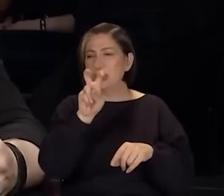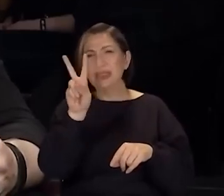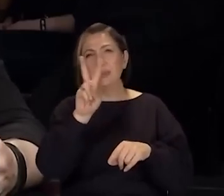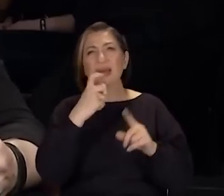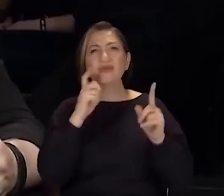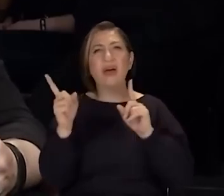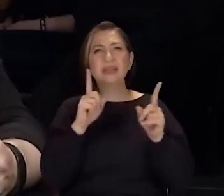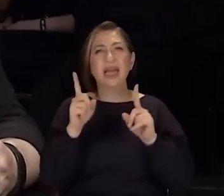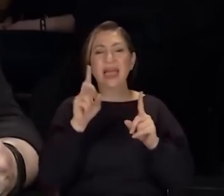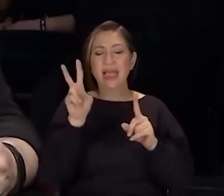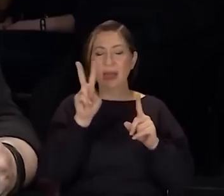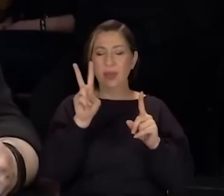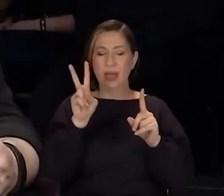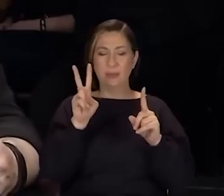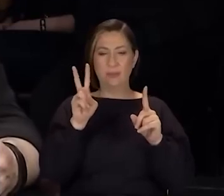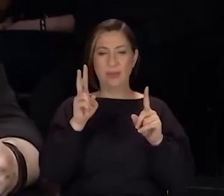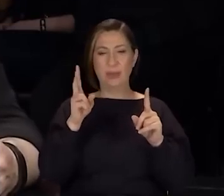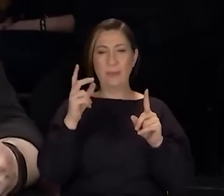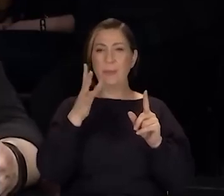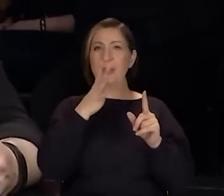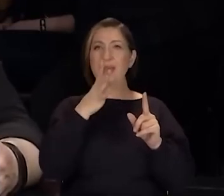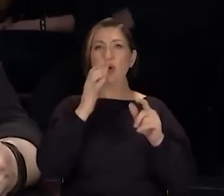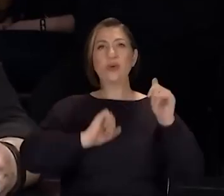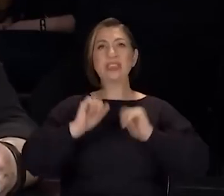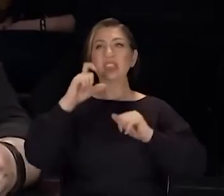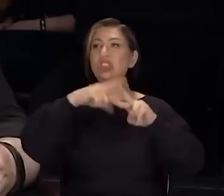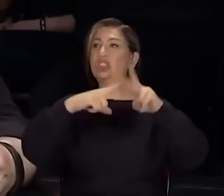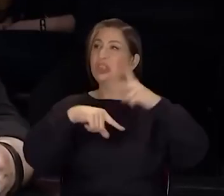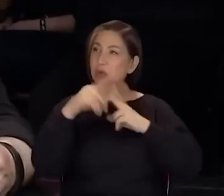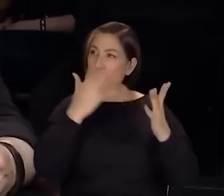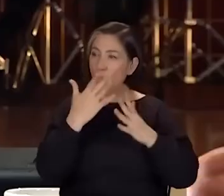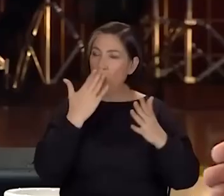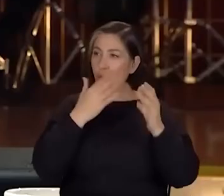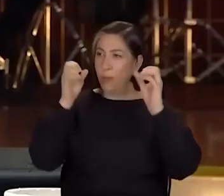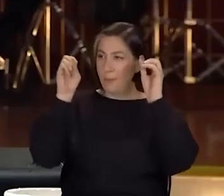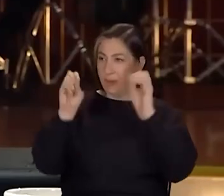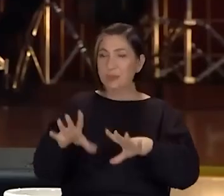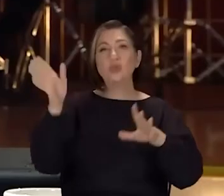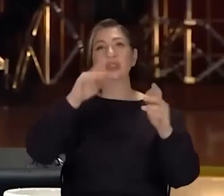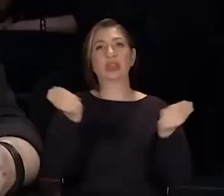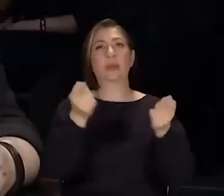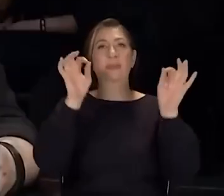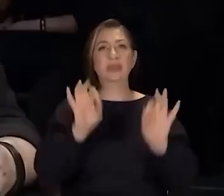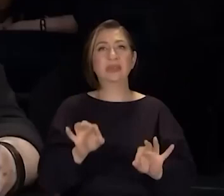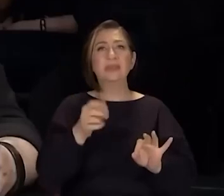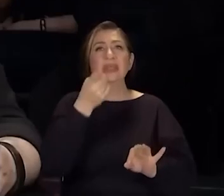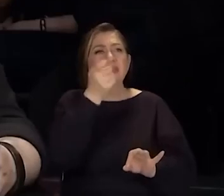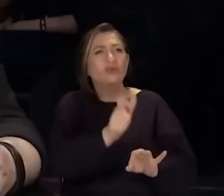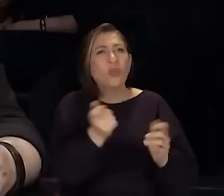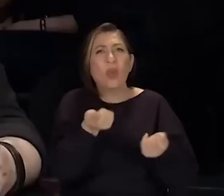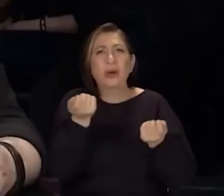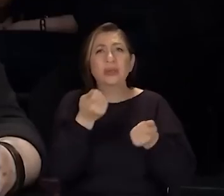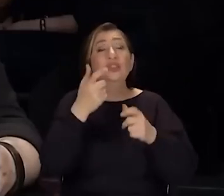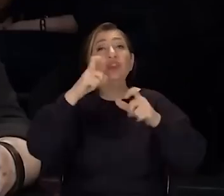yaşlarımda. Sonrasında 20'de işte Bilgi Üniversitesi'nde caz okudum. Sonra okulu bıraktım. Bıraktıktan sonra çalışmaya başladım. Eleman olarak dediğim niye gidip